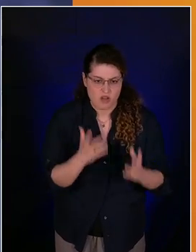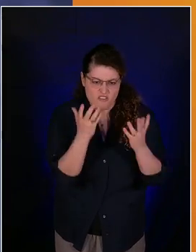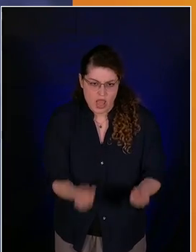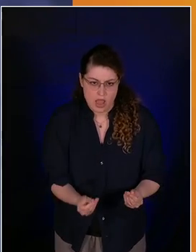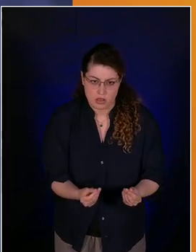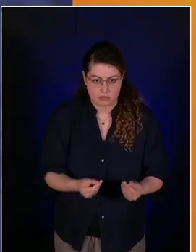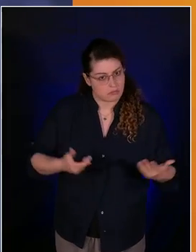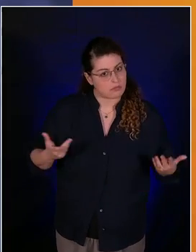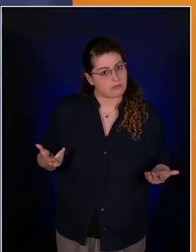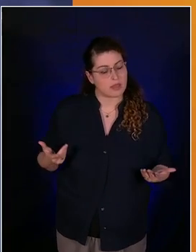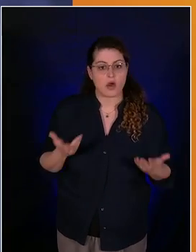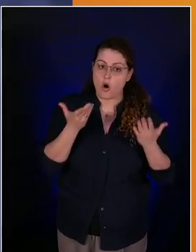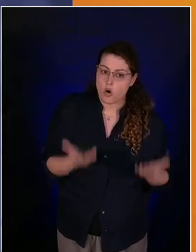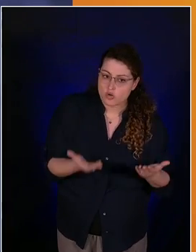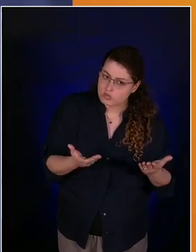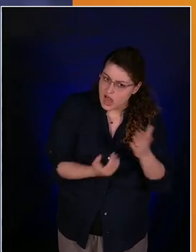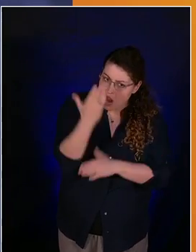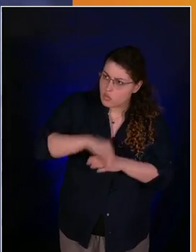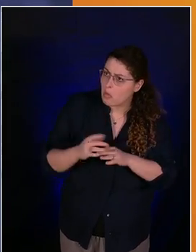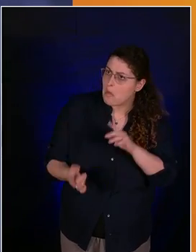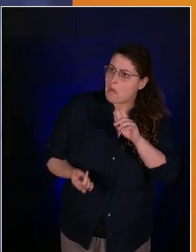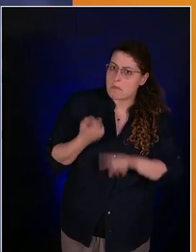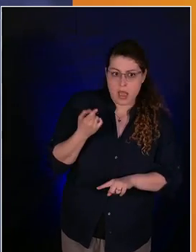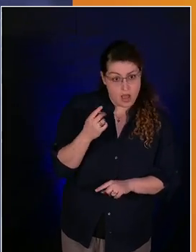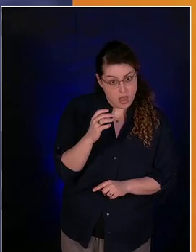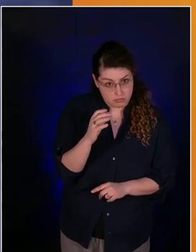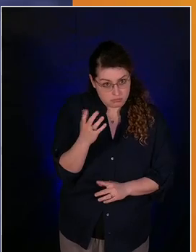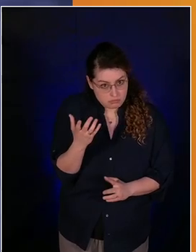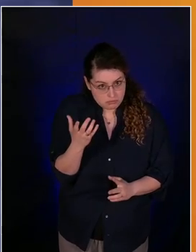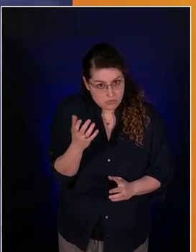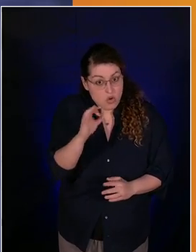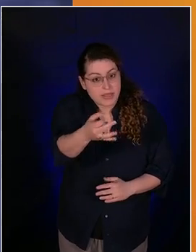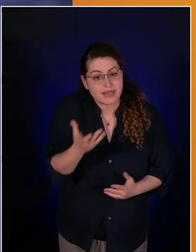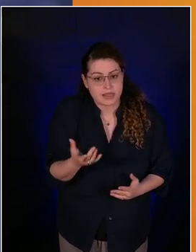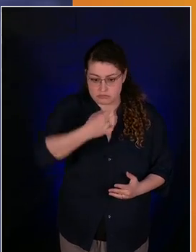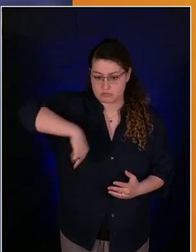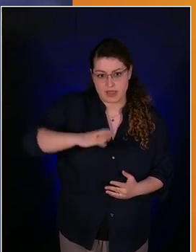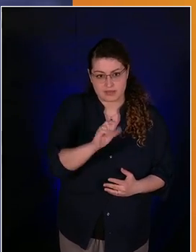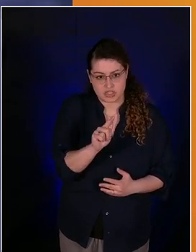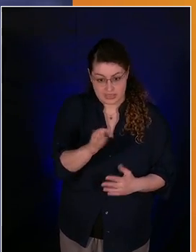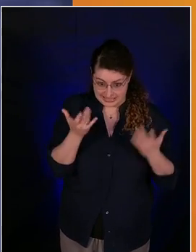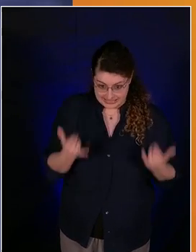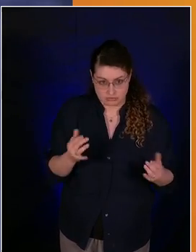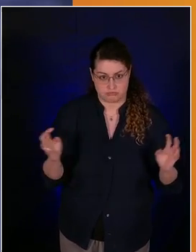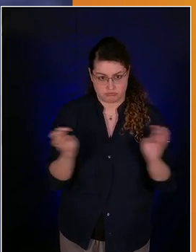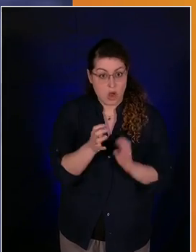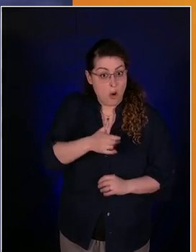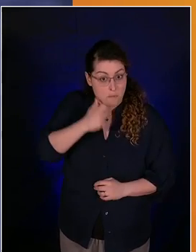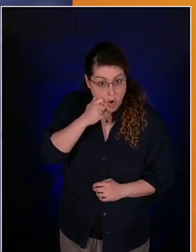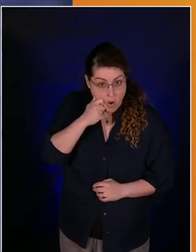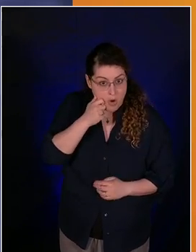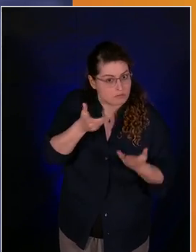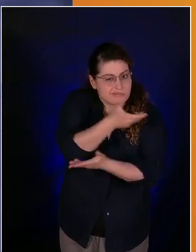aujourd'hui aujourd'hui c'est pas un jour comme les autres mes camarades toute notre CGT est rassemblé ici alors nous vous